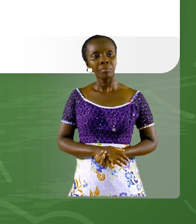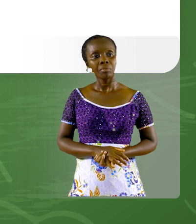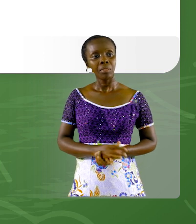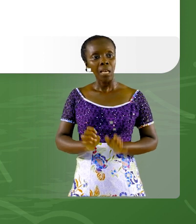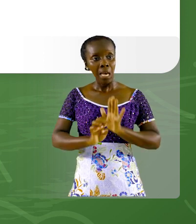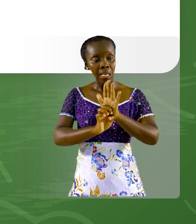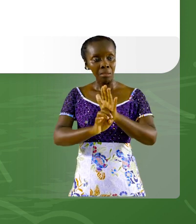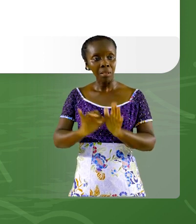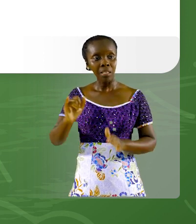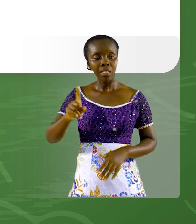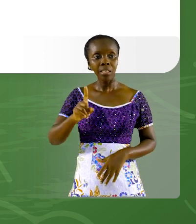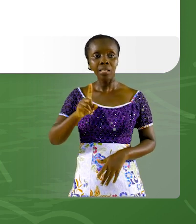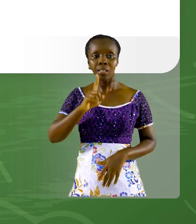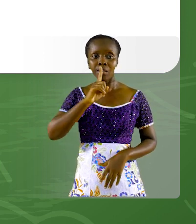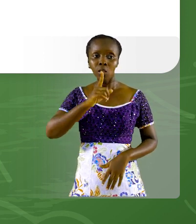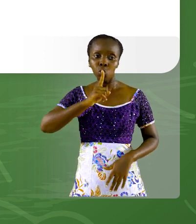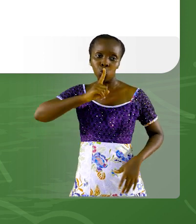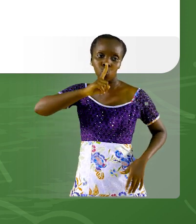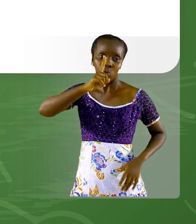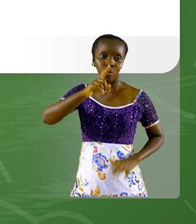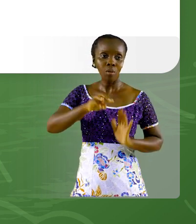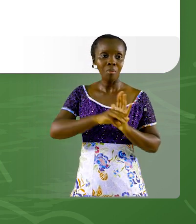Exemple, il est certainement rentré chez lui.